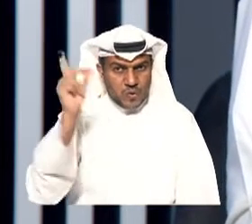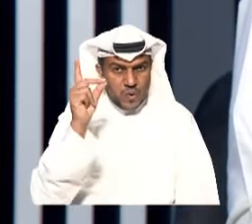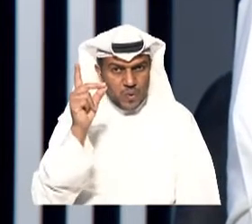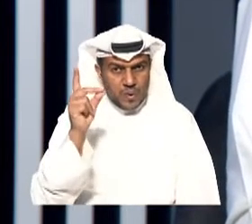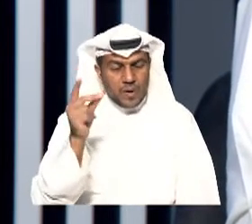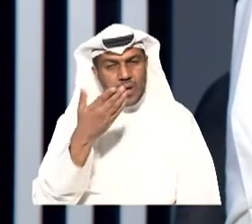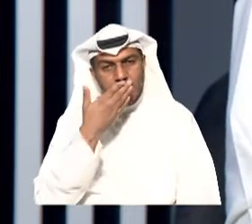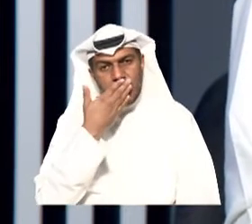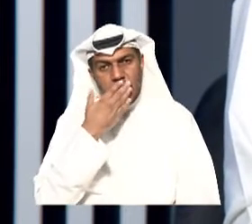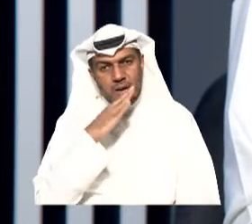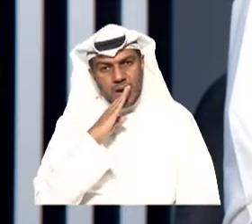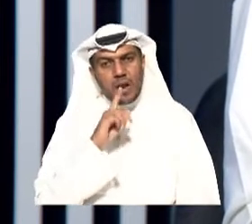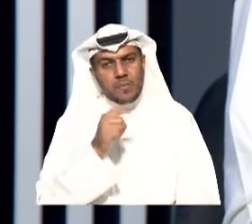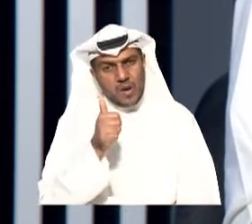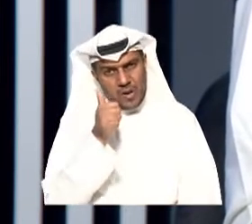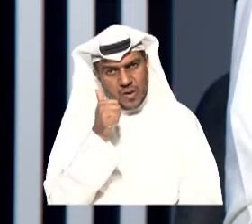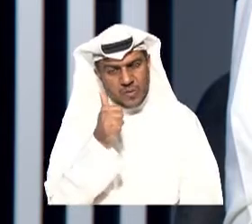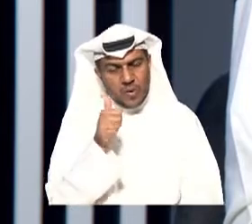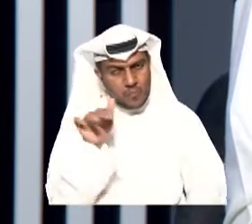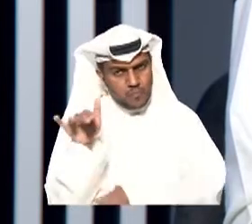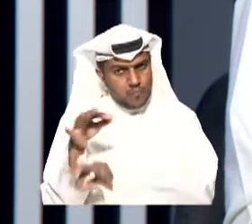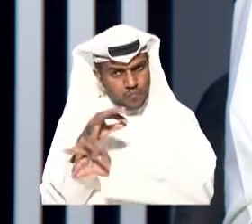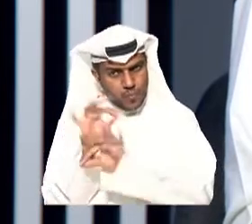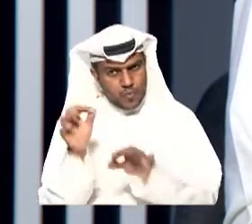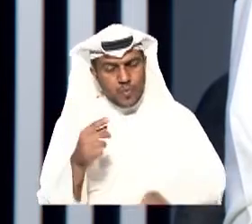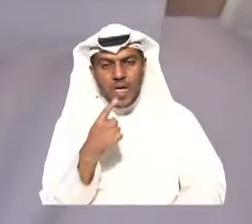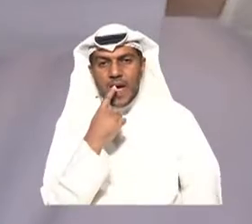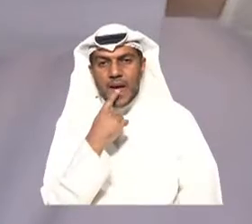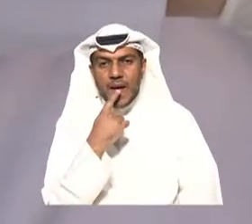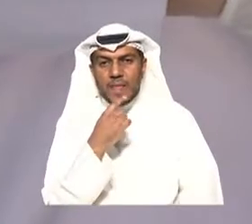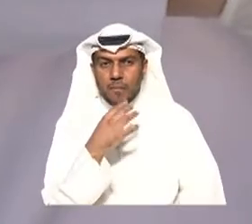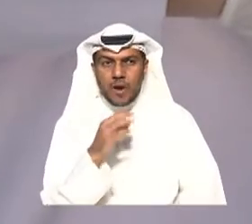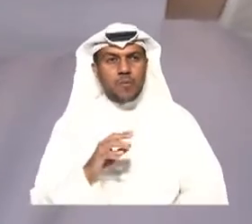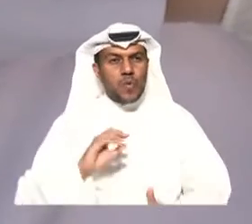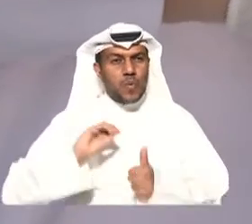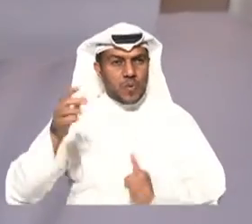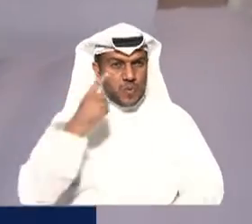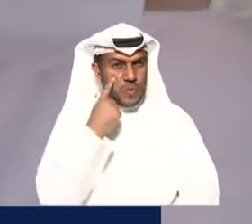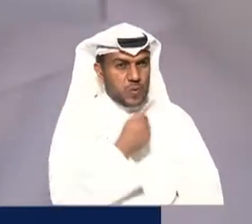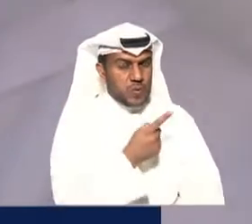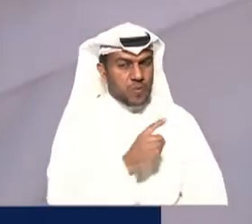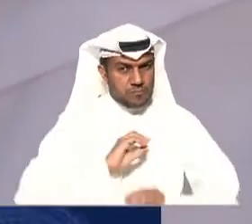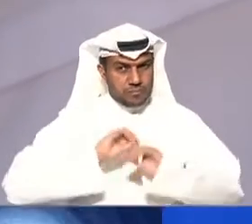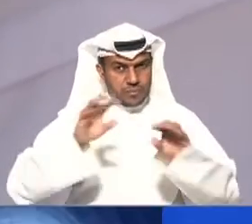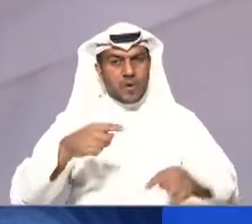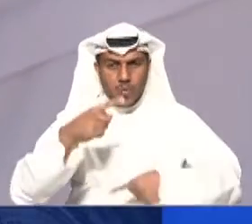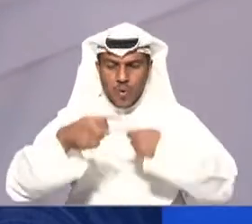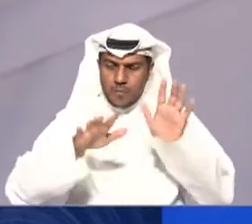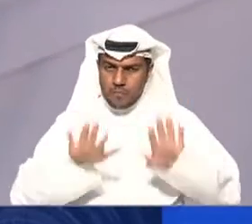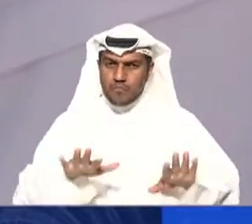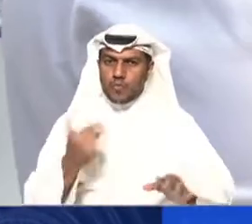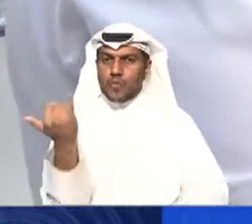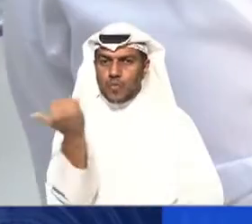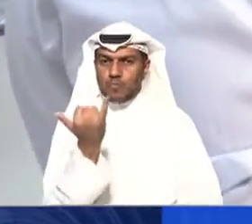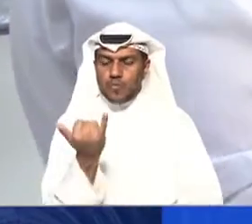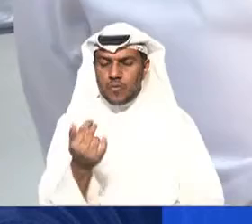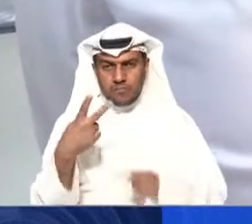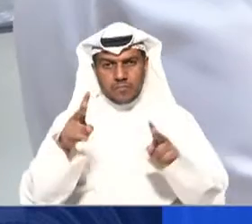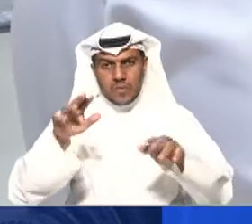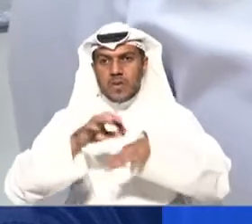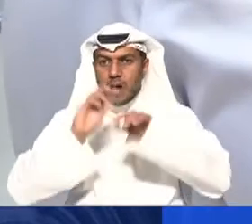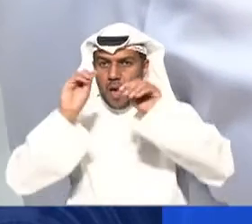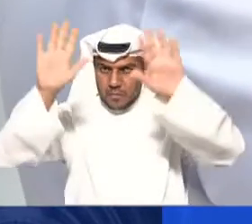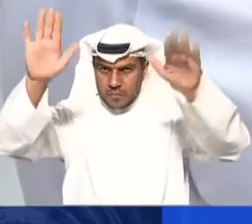آمن، والمخزون اليومي الذي يصرف للمستشفيات آمن، والحاجة إلى التبرع بالدم مستمرة لتلبية